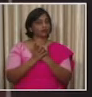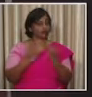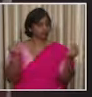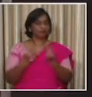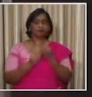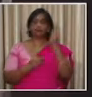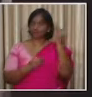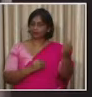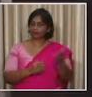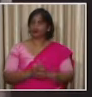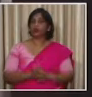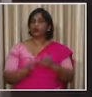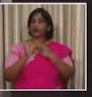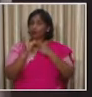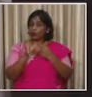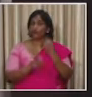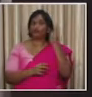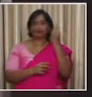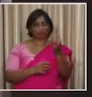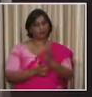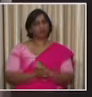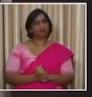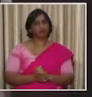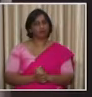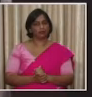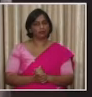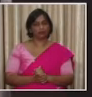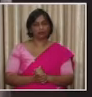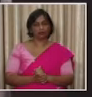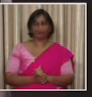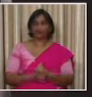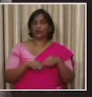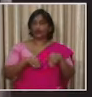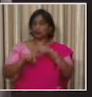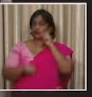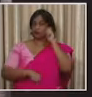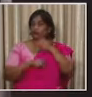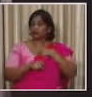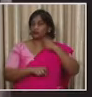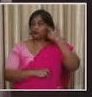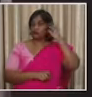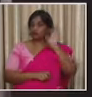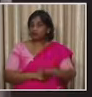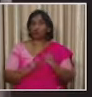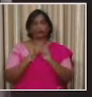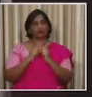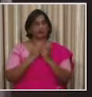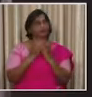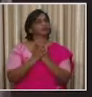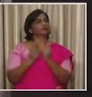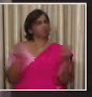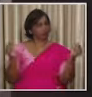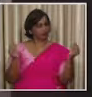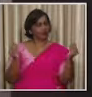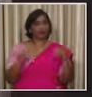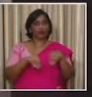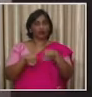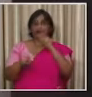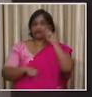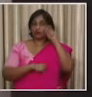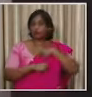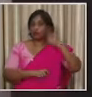දෙන්න, උත්තරයක් ලබා දෙන්න. ගොවි ජනතාව බලාපොරොත්තු වෙන්නේ විසඳුම්. ගොවි